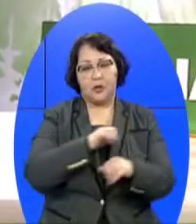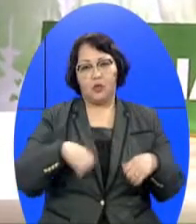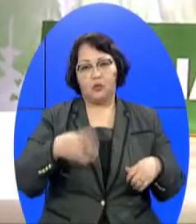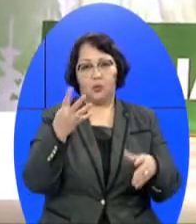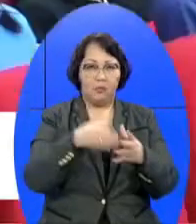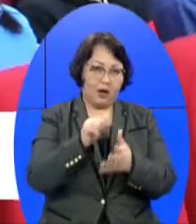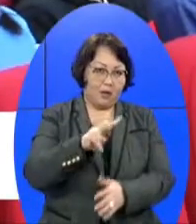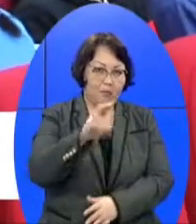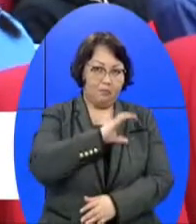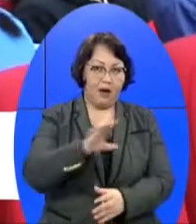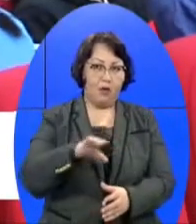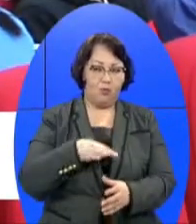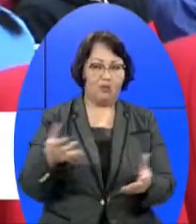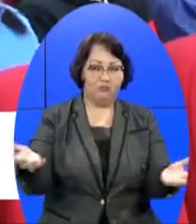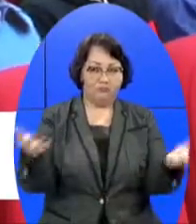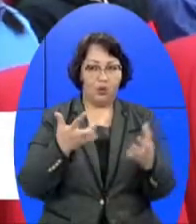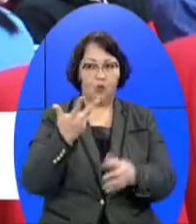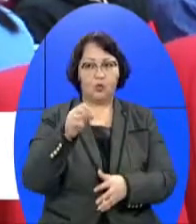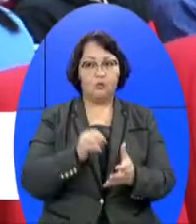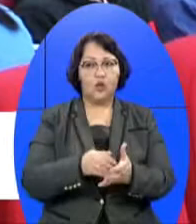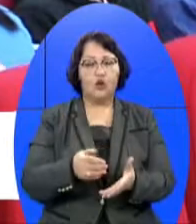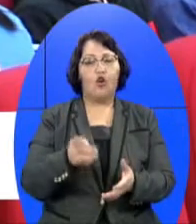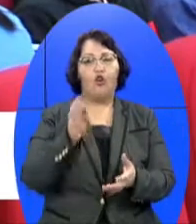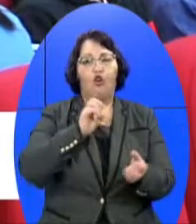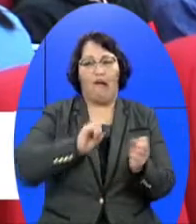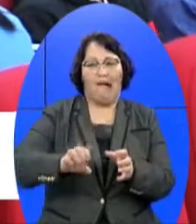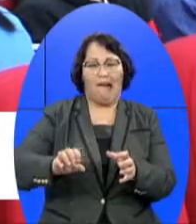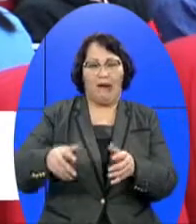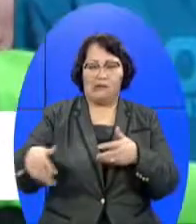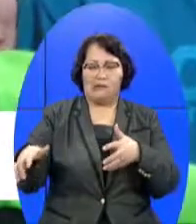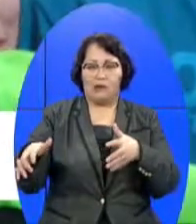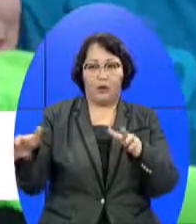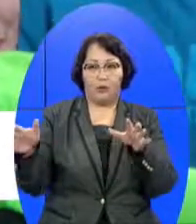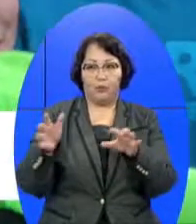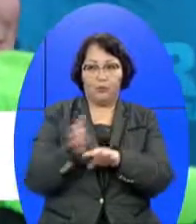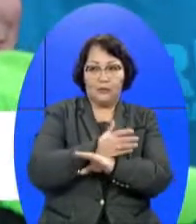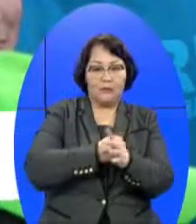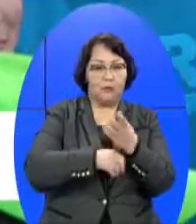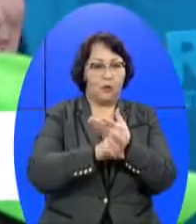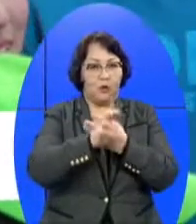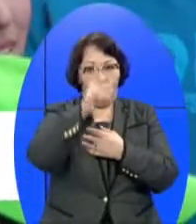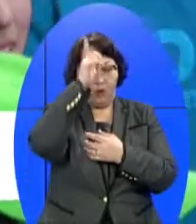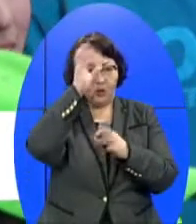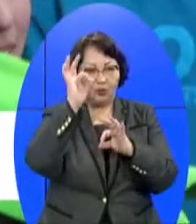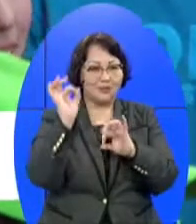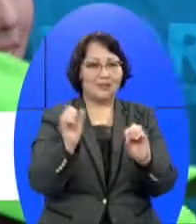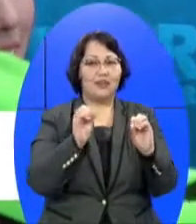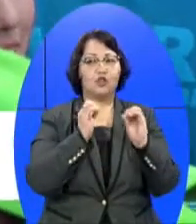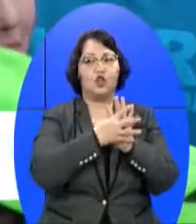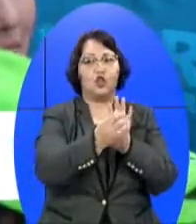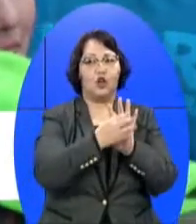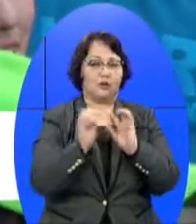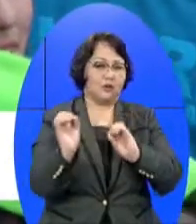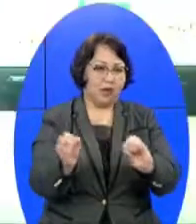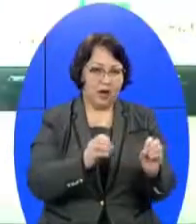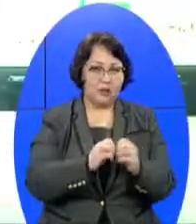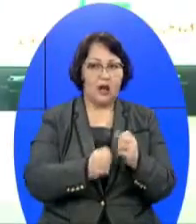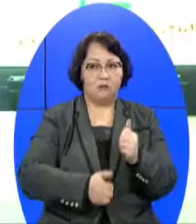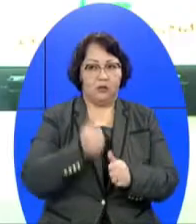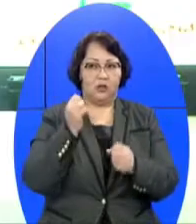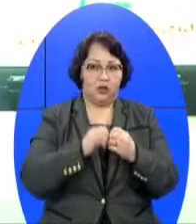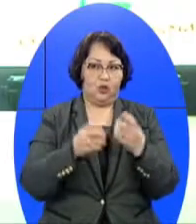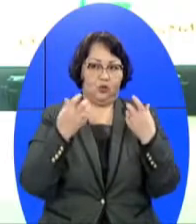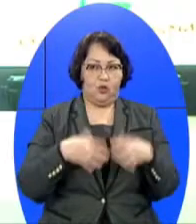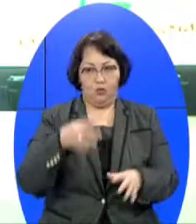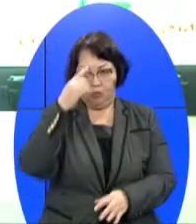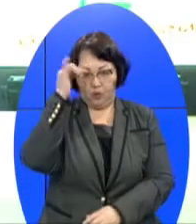нэгж байгуулгыг хамруулж 30 мянган тонн хог хаягдлыг задгай хаягдхаас урдчлан сэргийлэх зэрэг нөлөөллийн ажлуудыг салбарын яамнаас амжилттай зохион байгуулжээ.